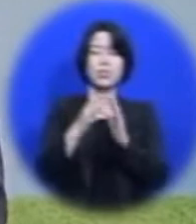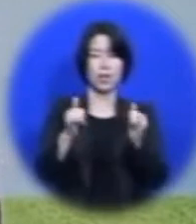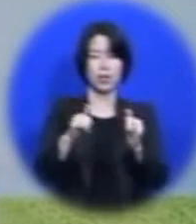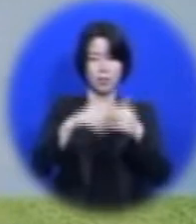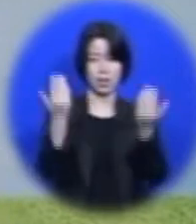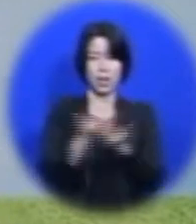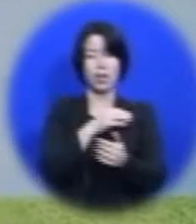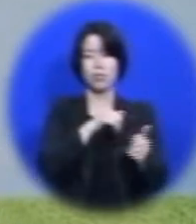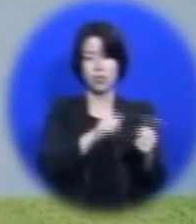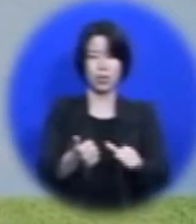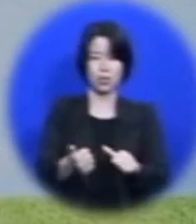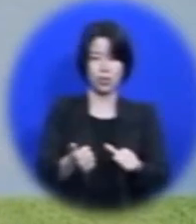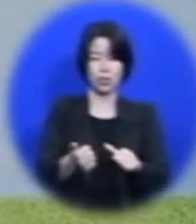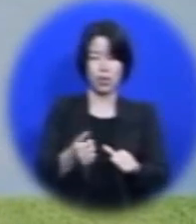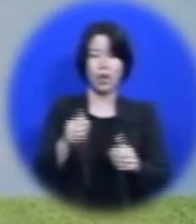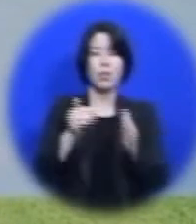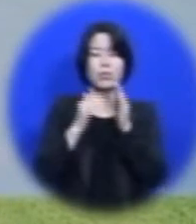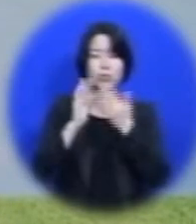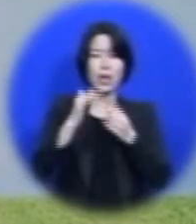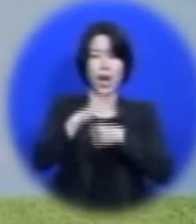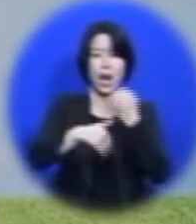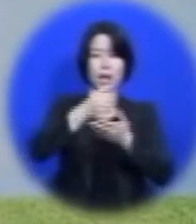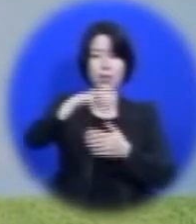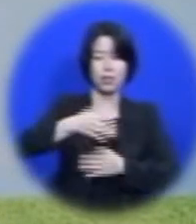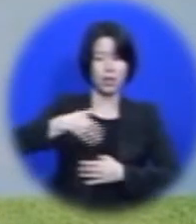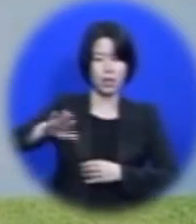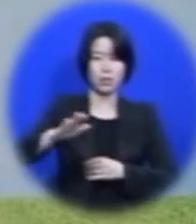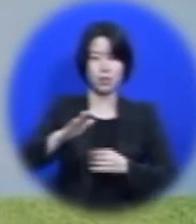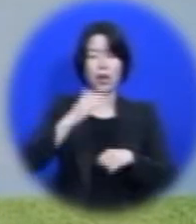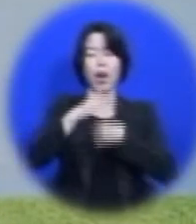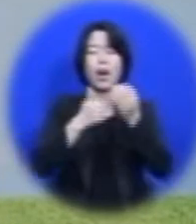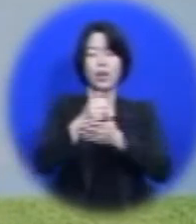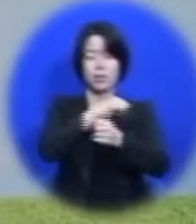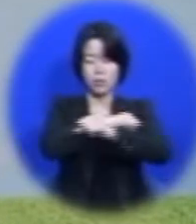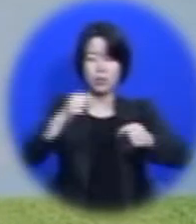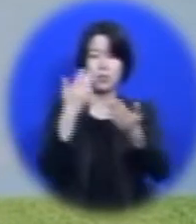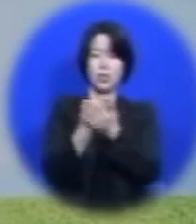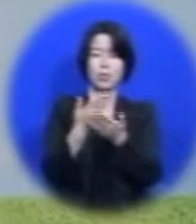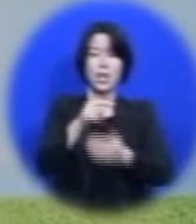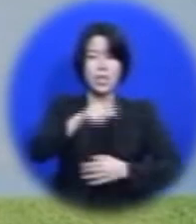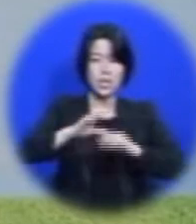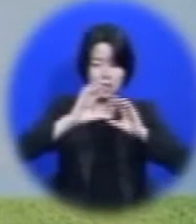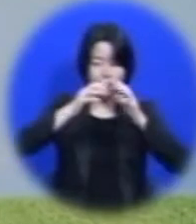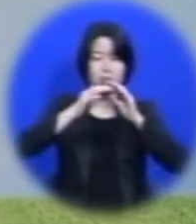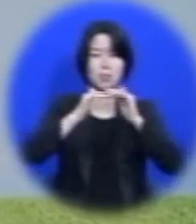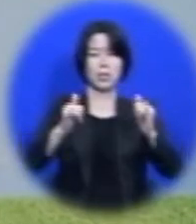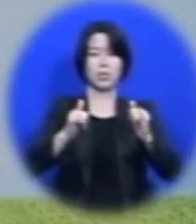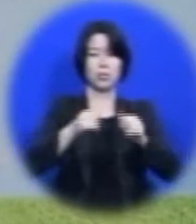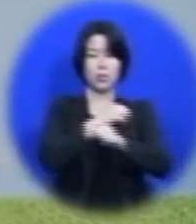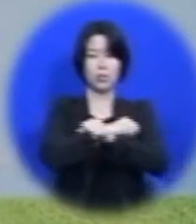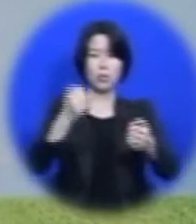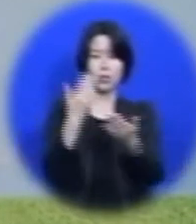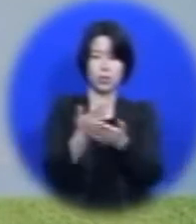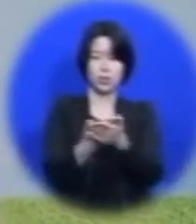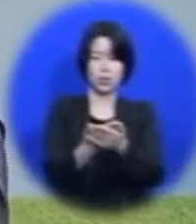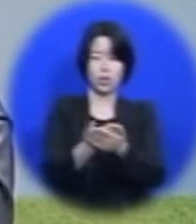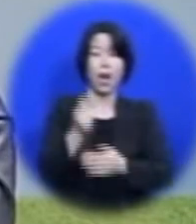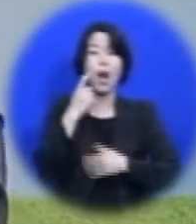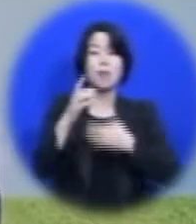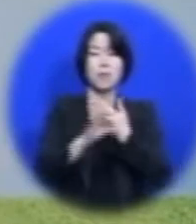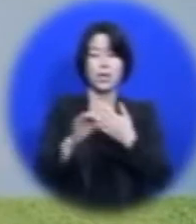하나님께 나가서 모세가 하나님 용서해 주십시오. 이 백성을 용서해 주십시오.